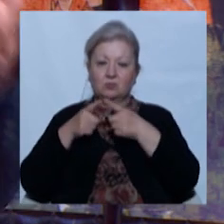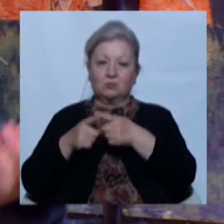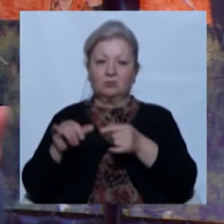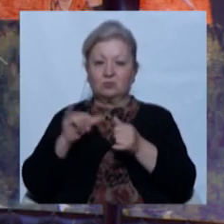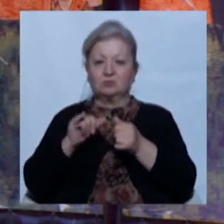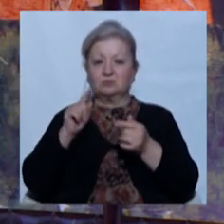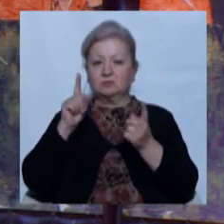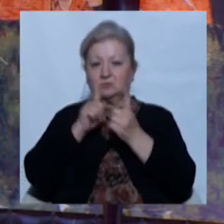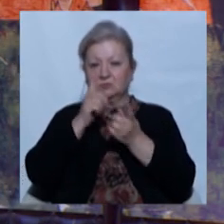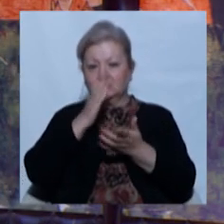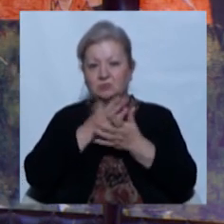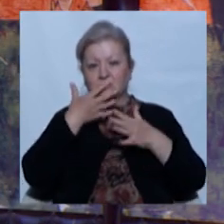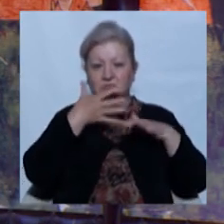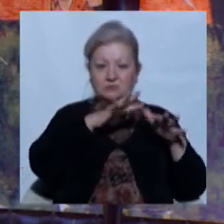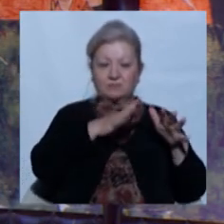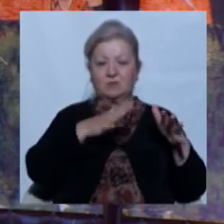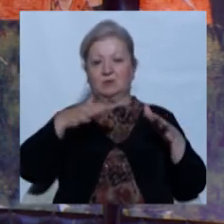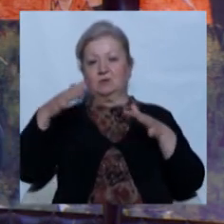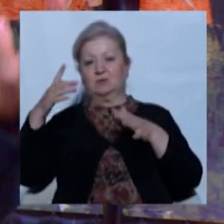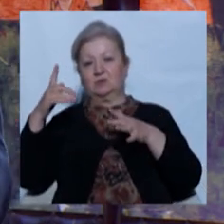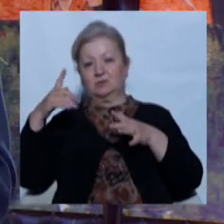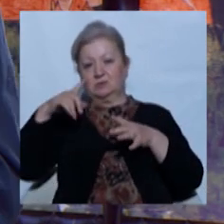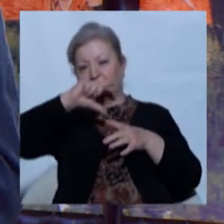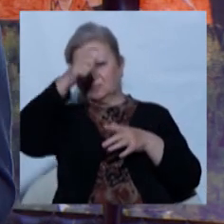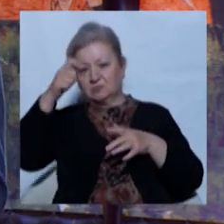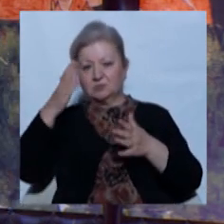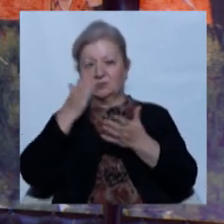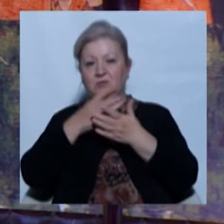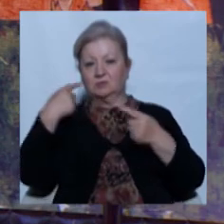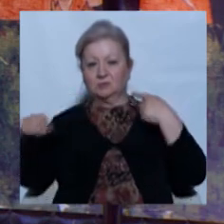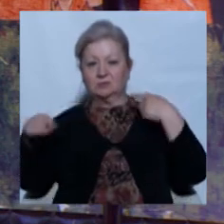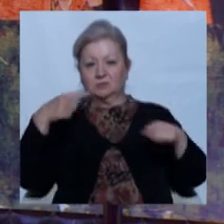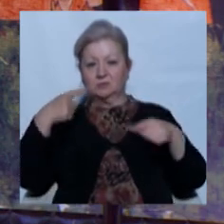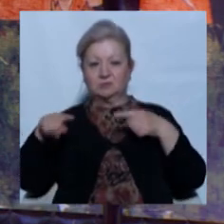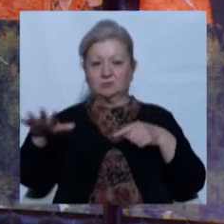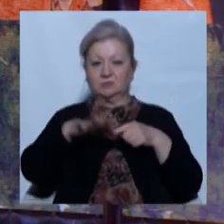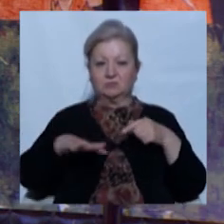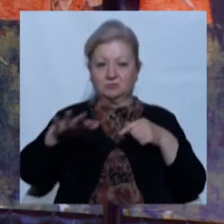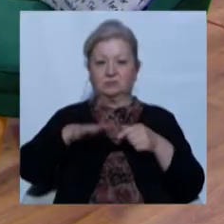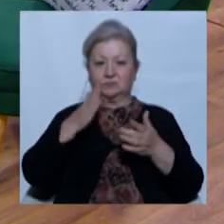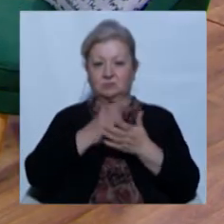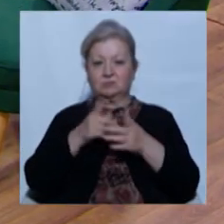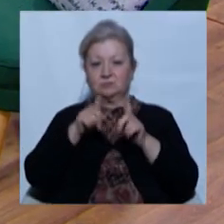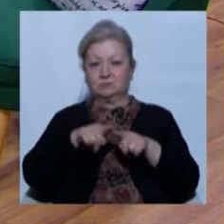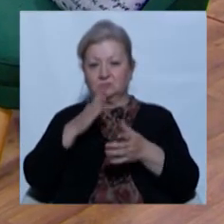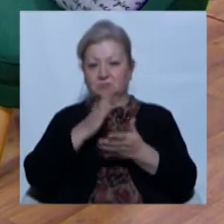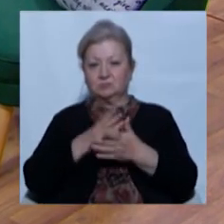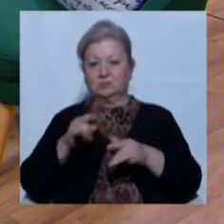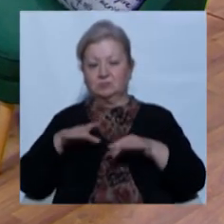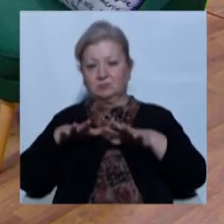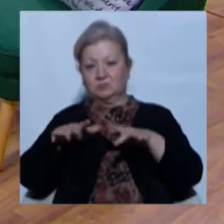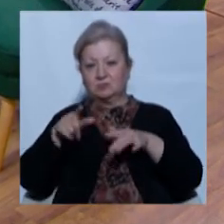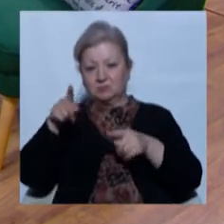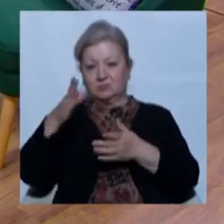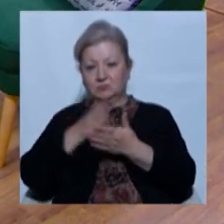ხვდებით მთასაც და ზღვასაც, ხო, ორი განსხვავებული გარემო. შესაბამისად საქმიანობა მთიან აჭარაში